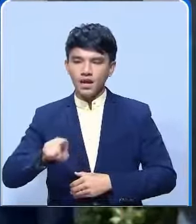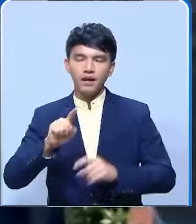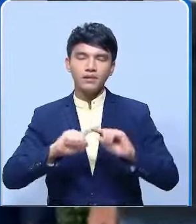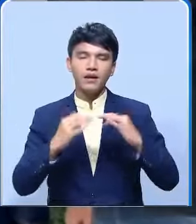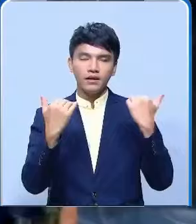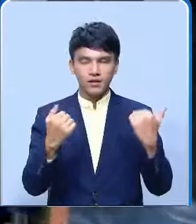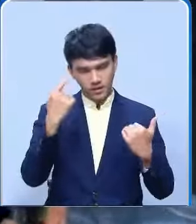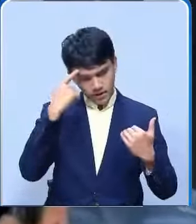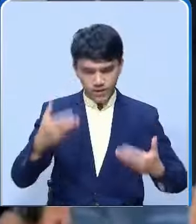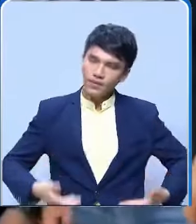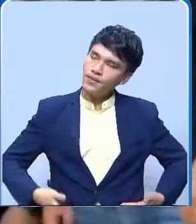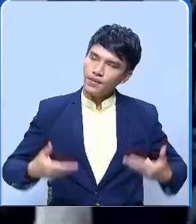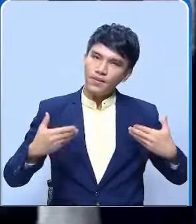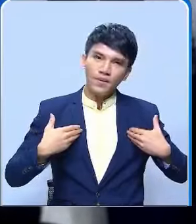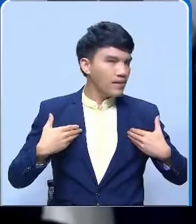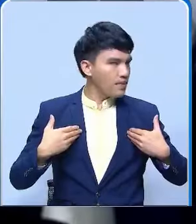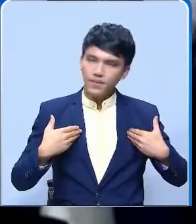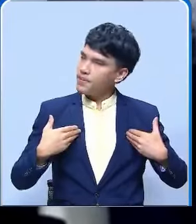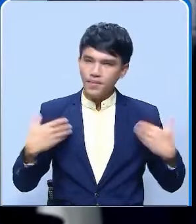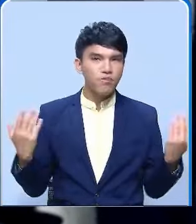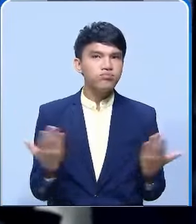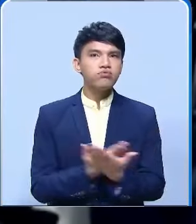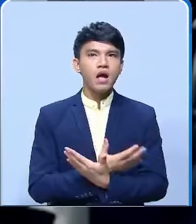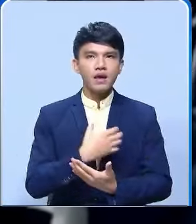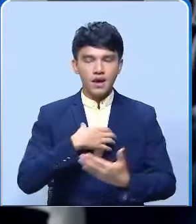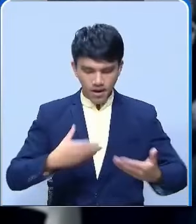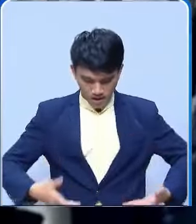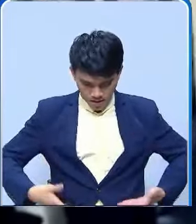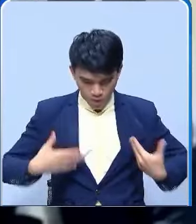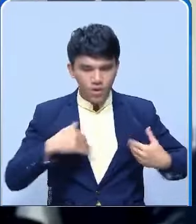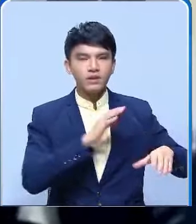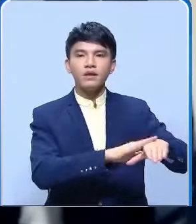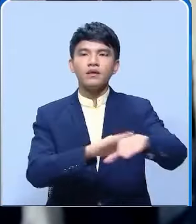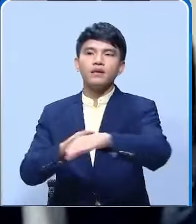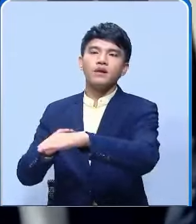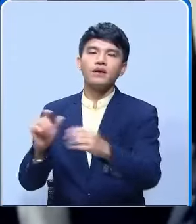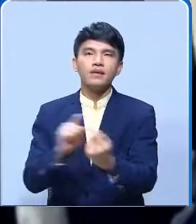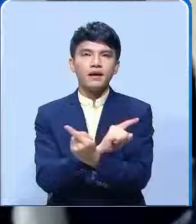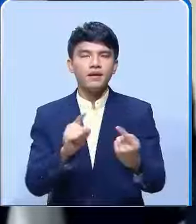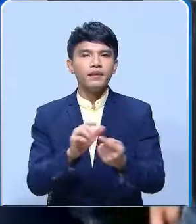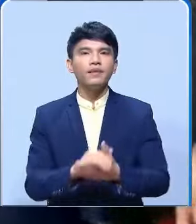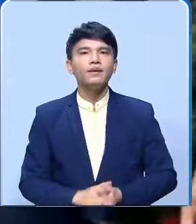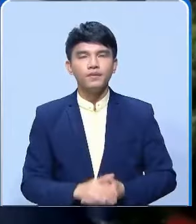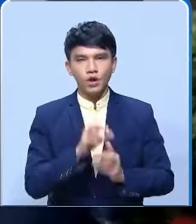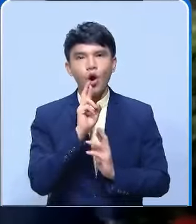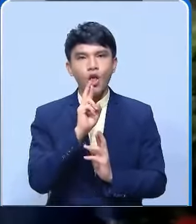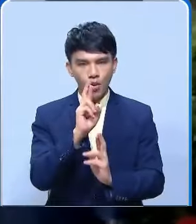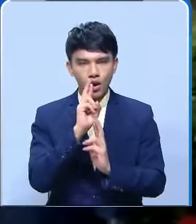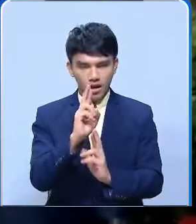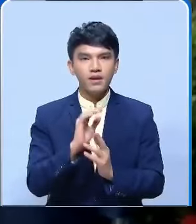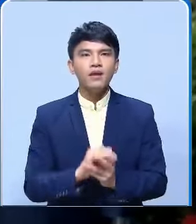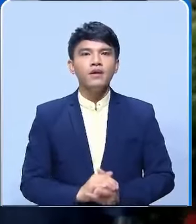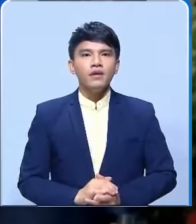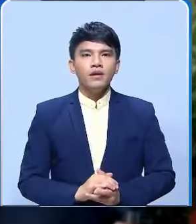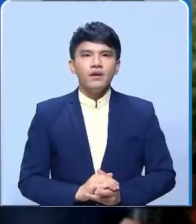ไม่คิดว่าชีวิตจะไปถึงขนาดนี้ครับก็เลยอยากจะให้ชีวิตตัวเองเป็นอุทาหรณ์ให้กับสังคมด้วยนะครับต้องระวังกันด้วยคุณผู้ชมครับเร